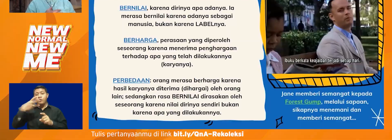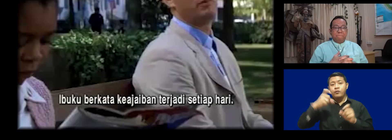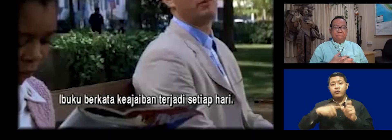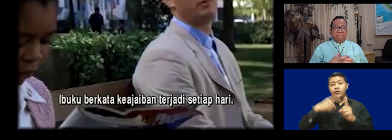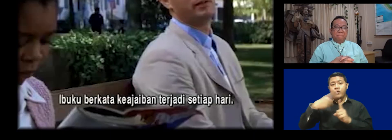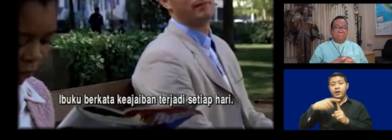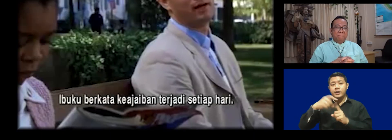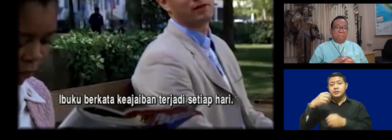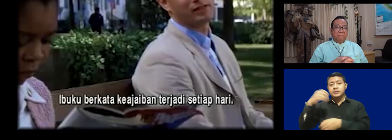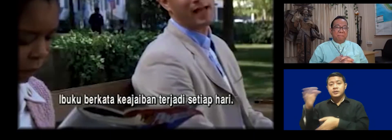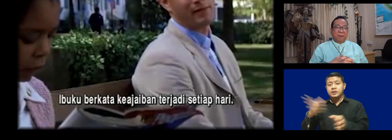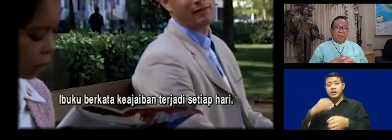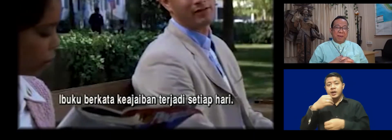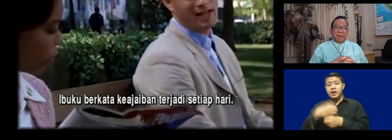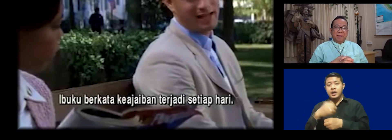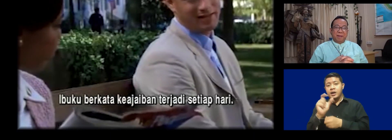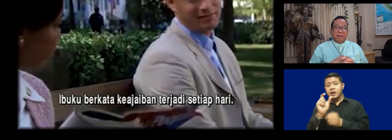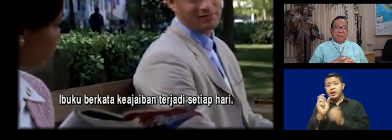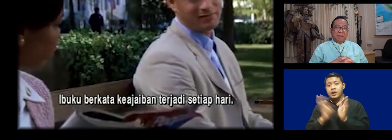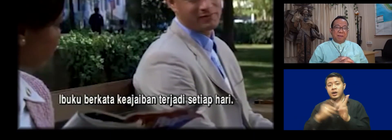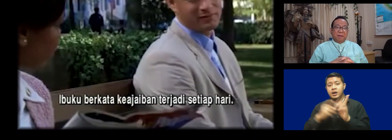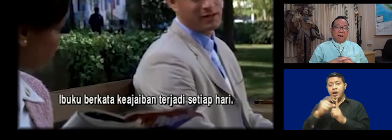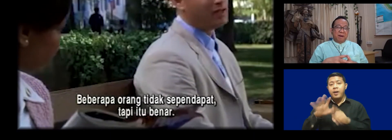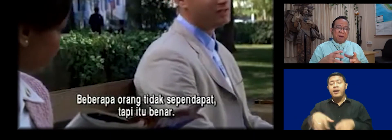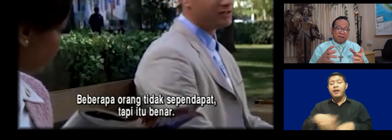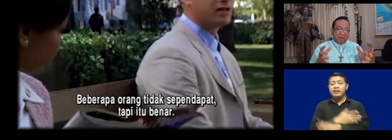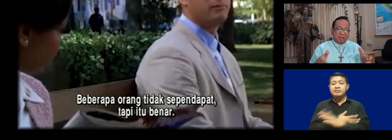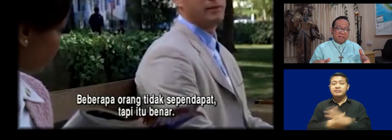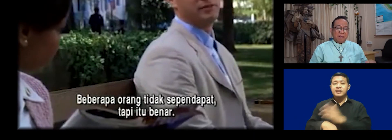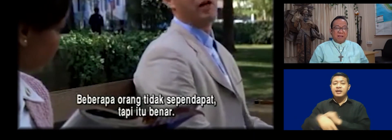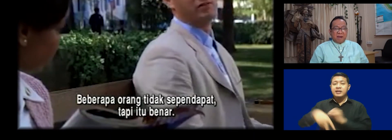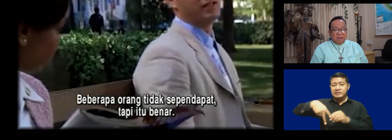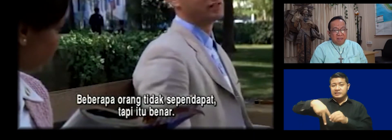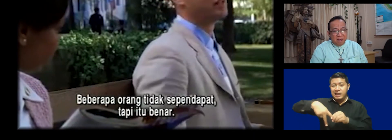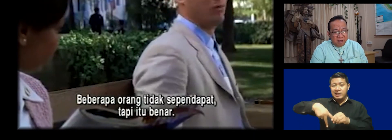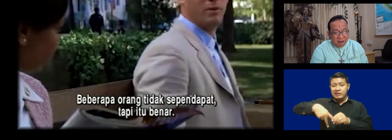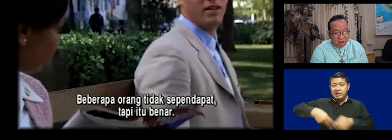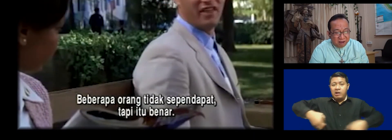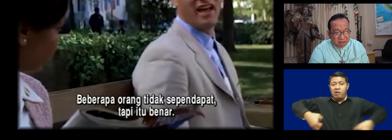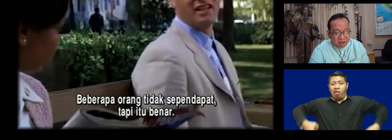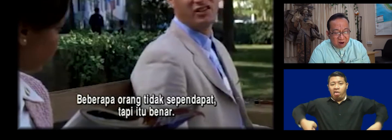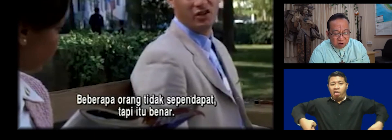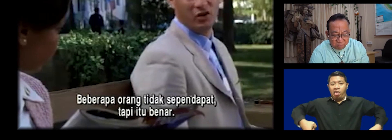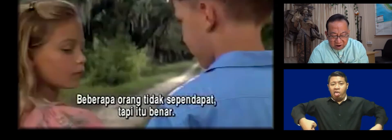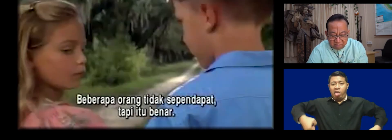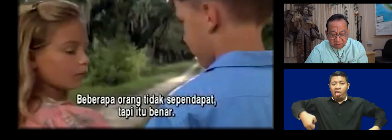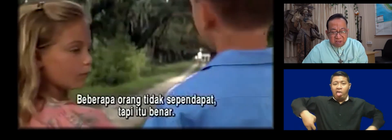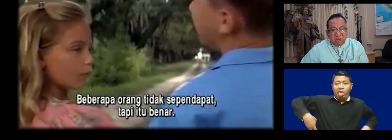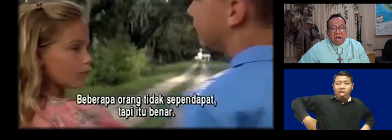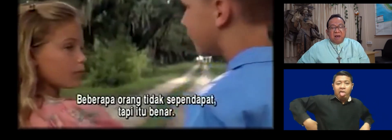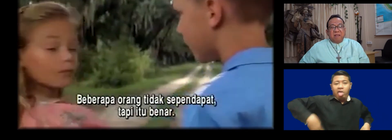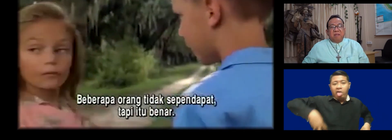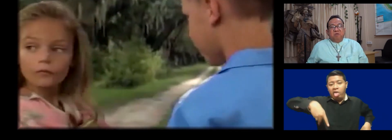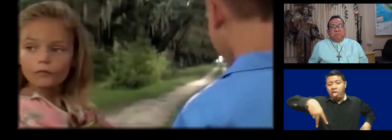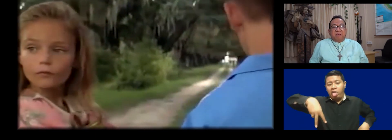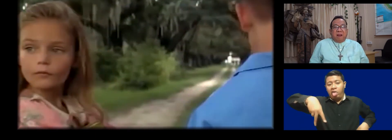Forest Gump. Ya. Anak yang cacat kakinya, sehingga harus pakai besi alat untuk bisa